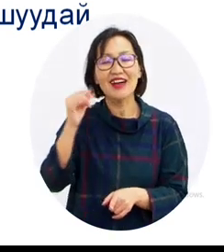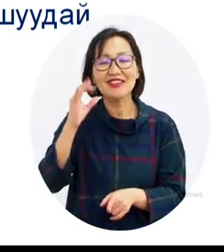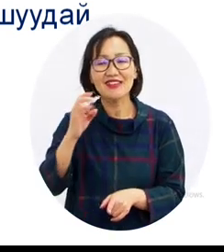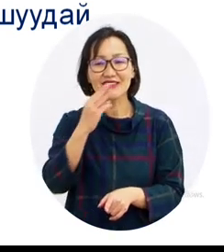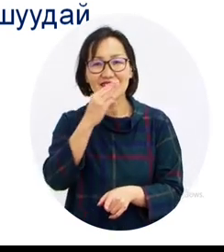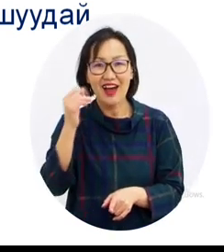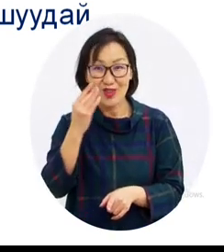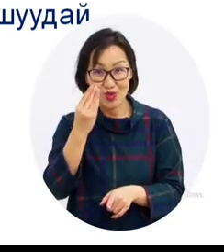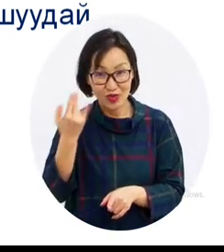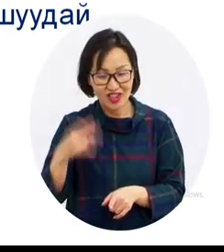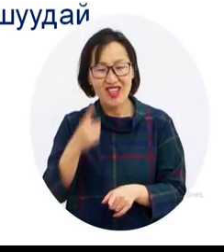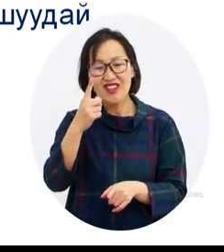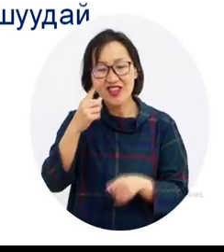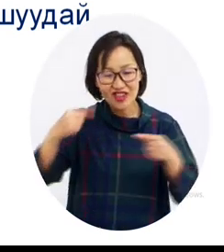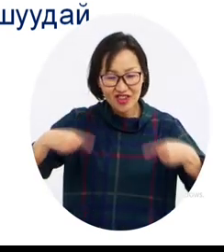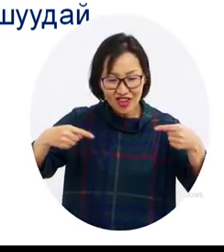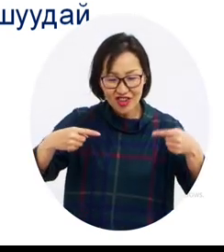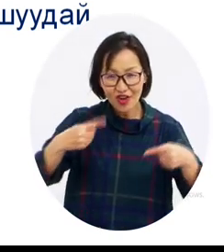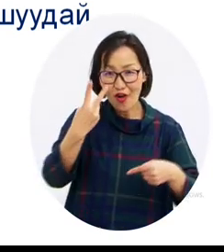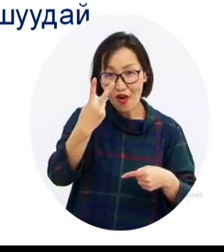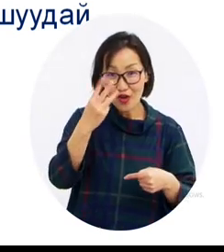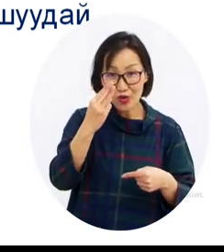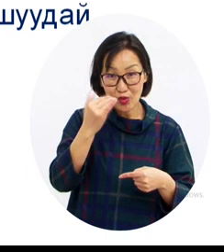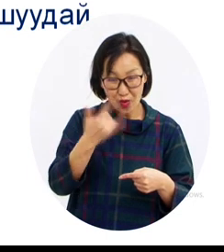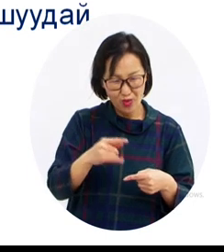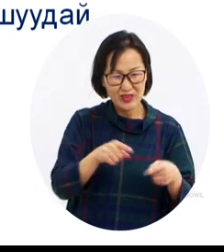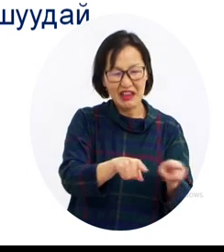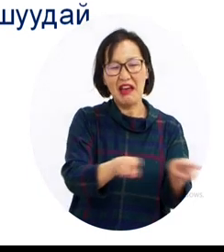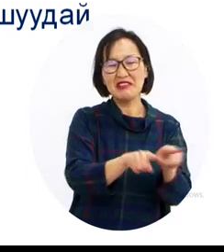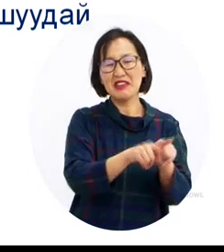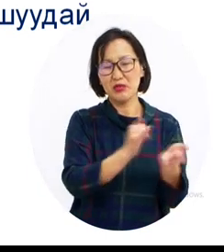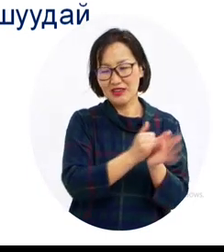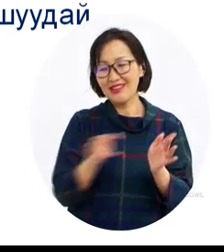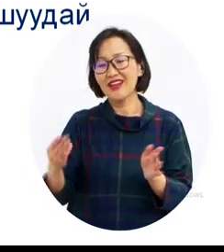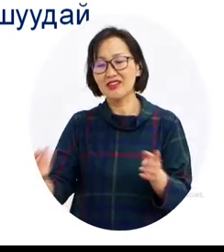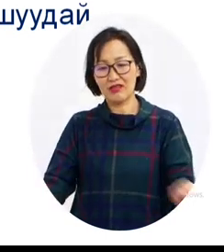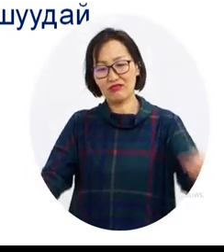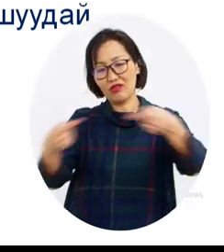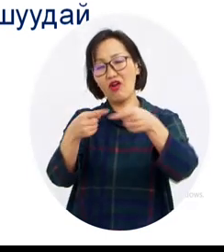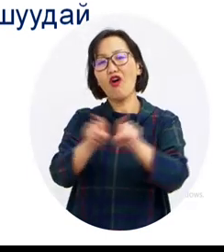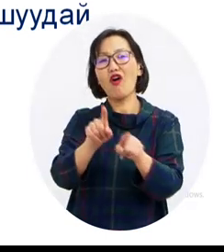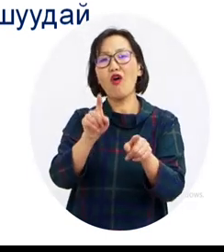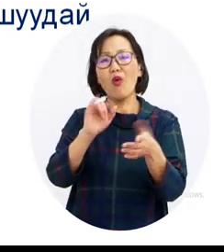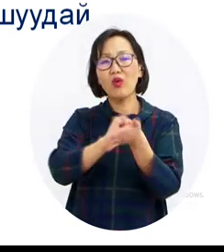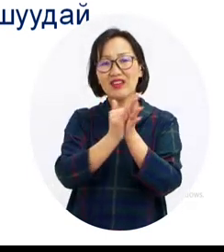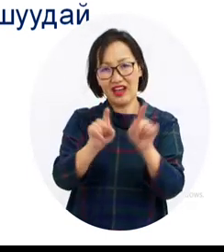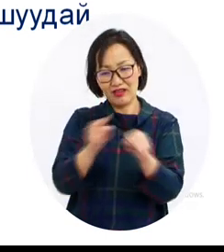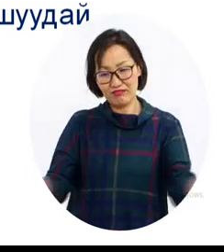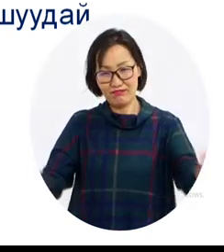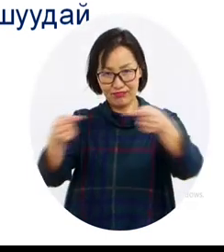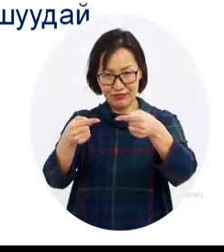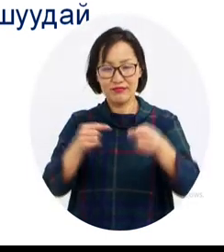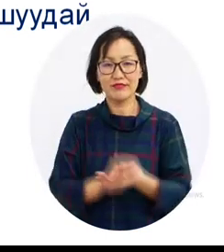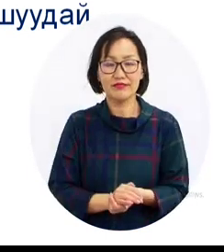шүү. Тэгэхлээр нэг тэрний хоёр дугуй гэдэг маань таарсан, таар шуудаа гэдэгтэй холбогдож байгаа юм байна.